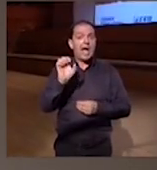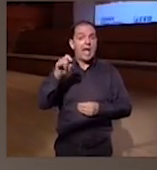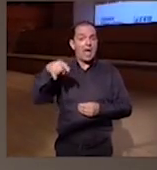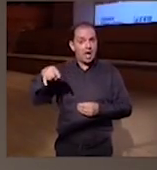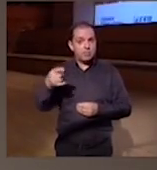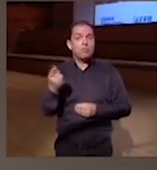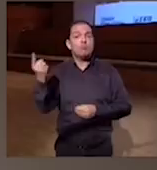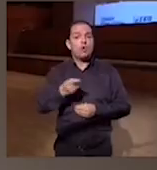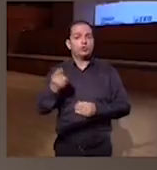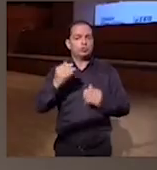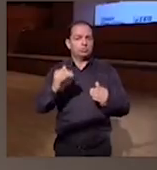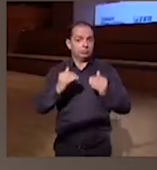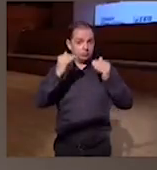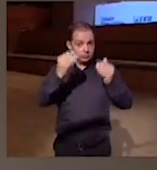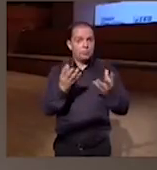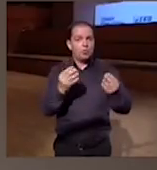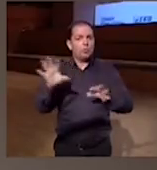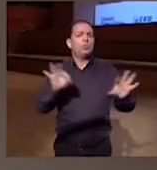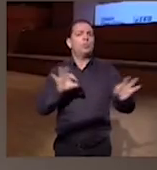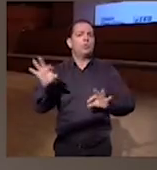και στην απασχόληση.